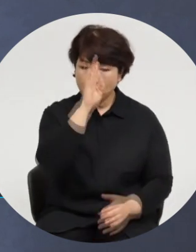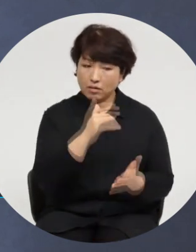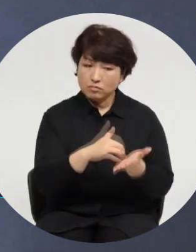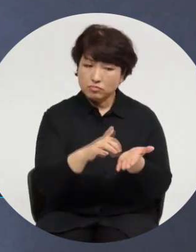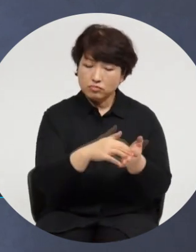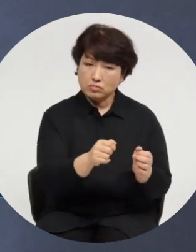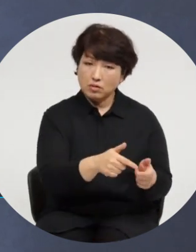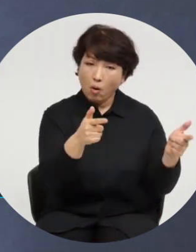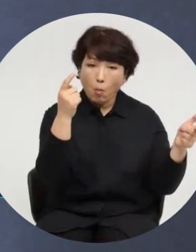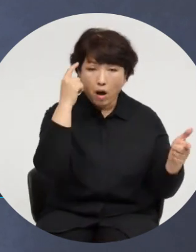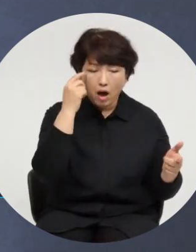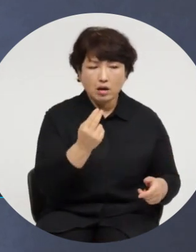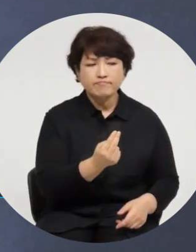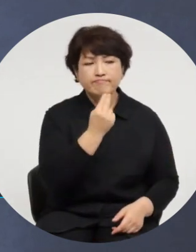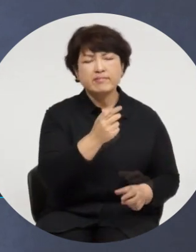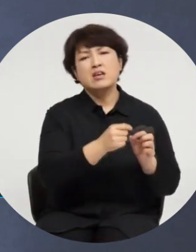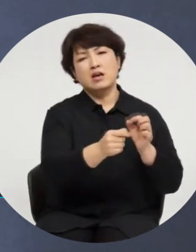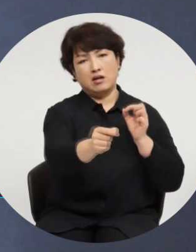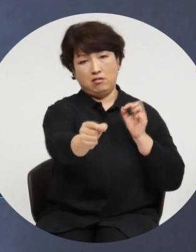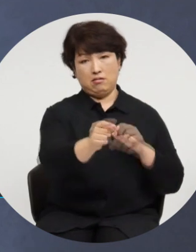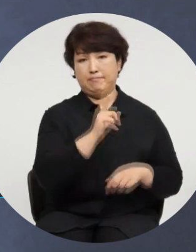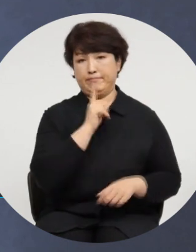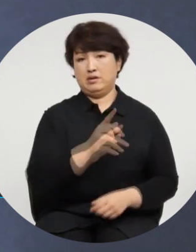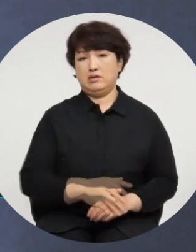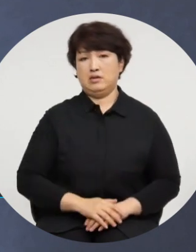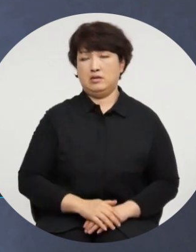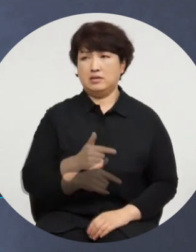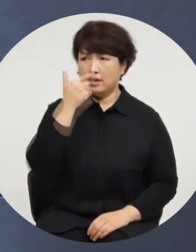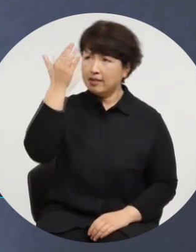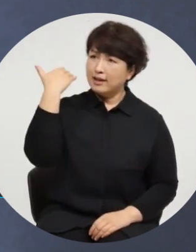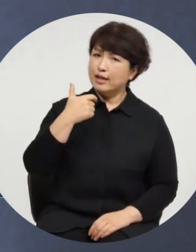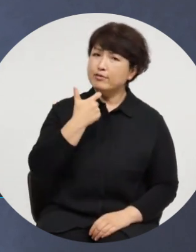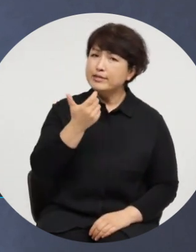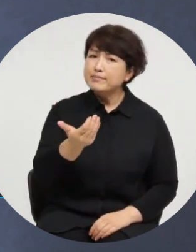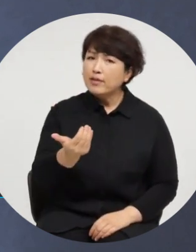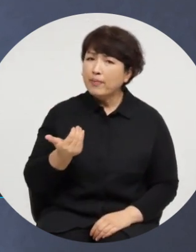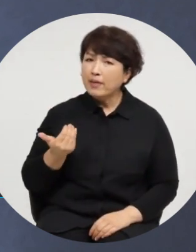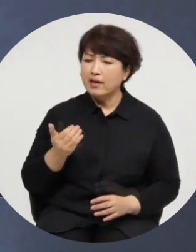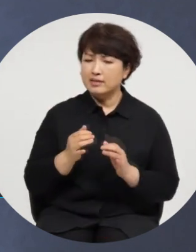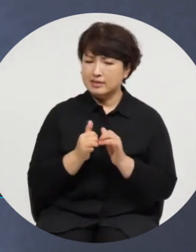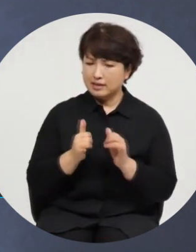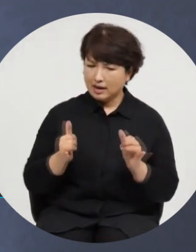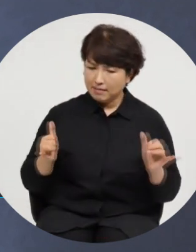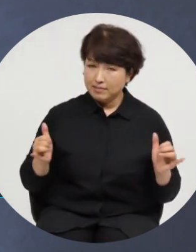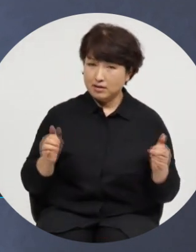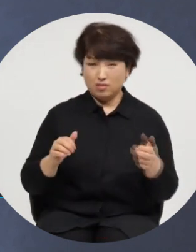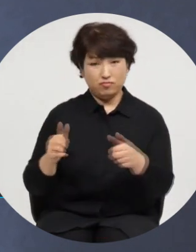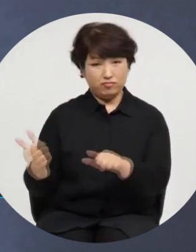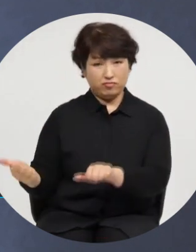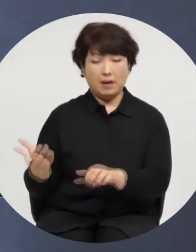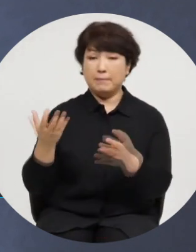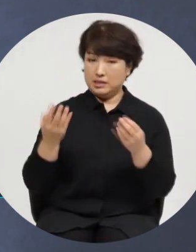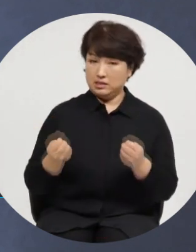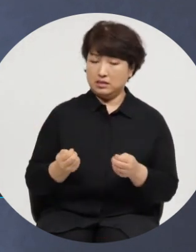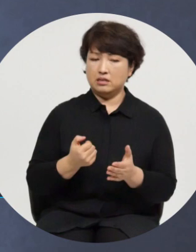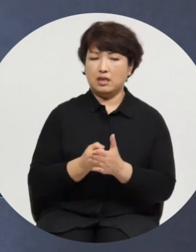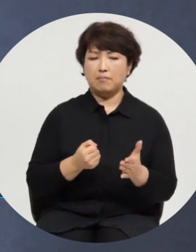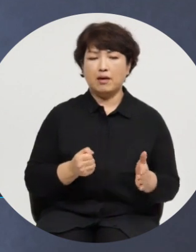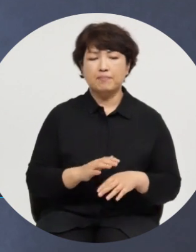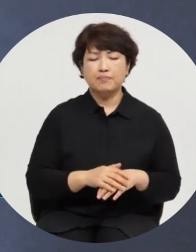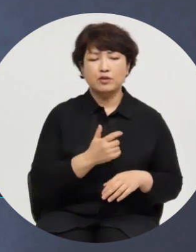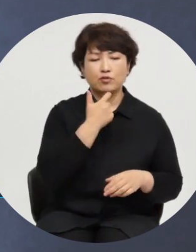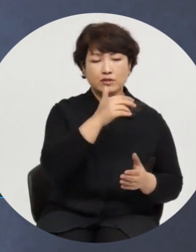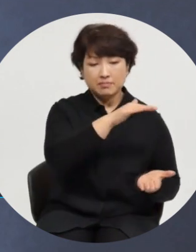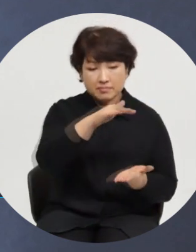졌다 이런 얘기예요 옛날에는 60 되기 전에 으 대부분 사람들이 쭉 딴 습니까